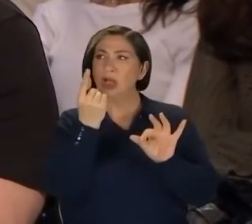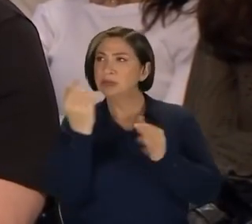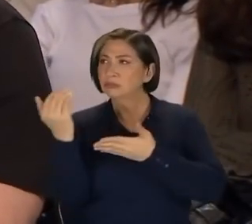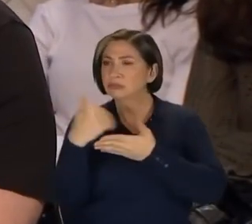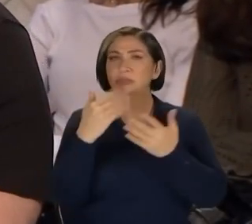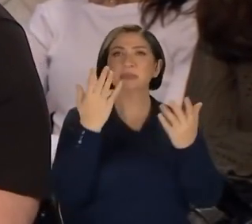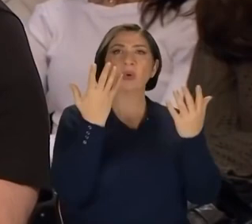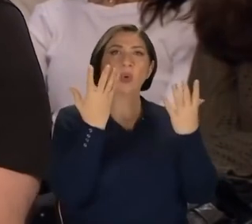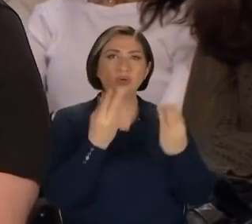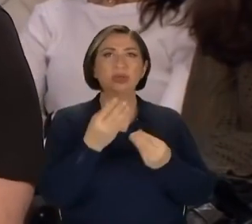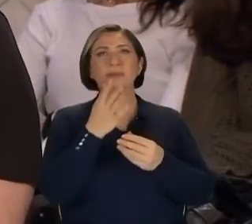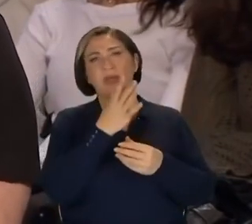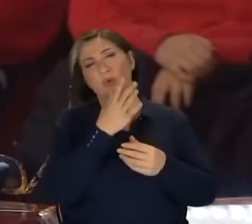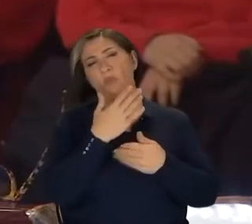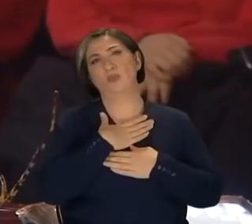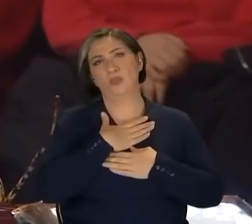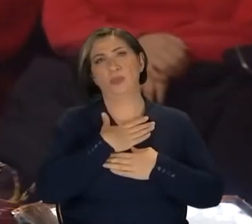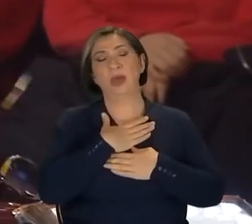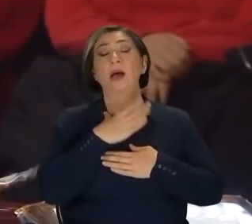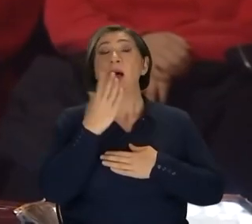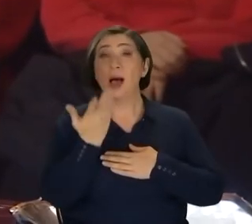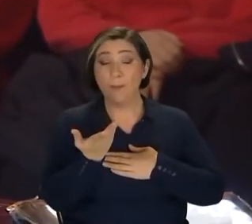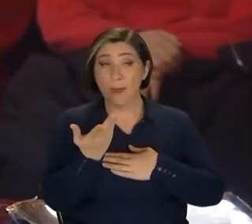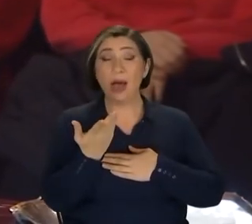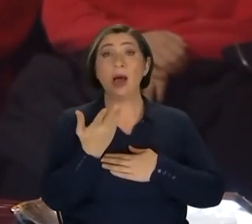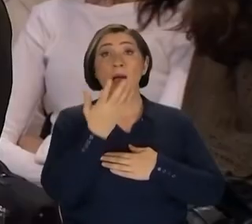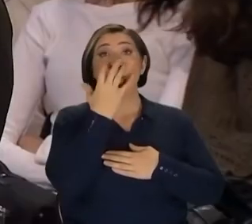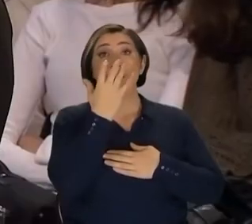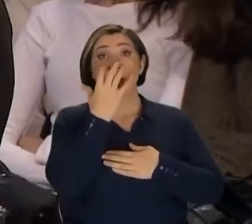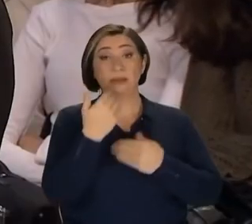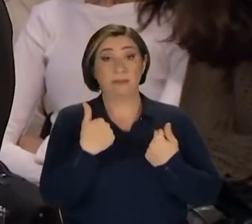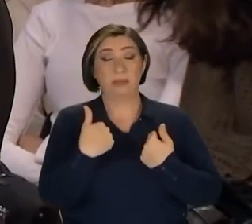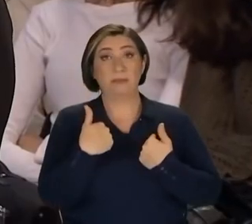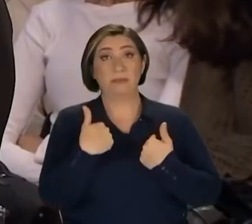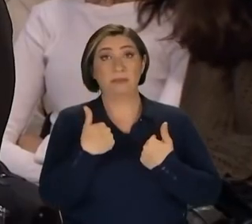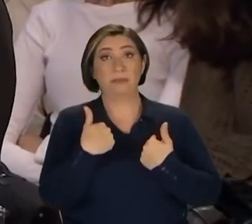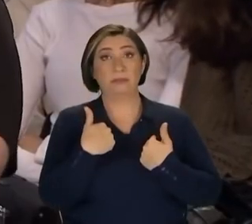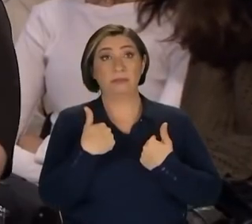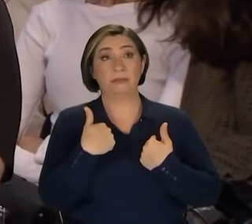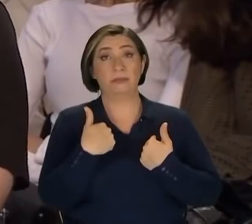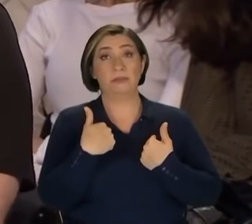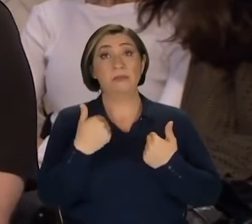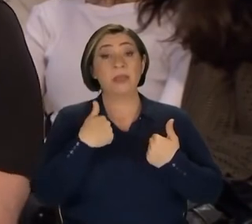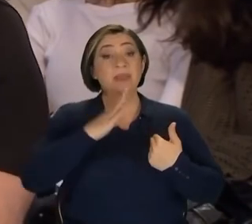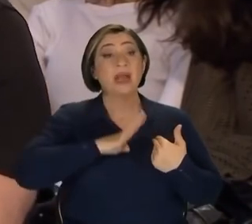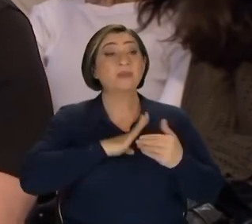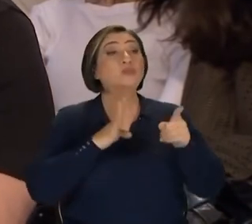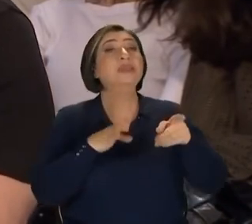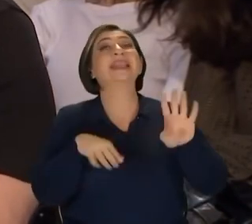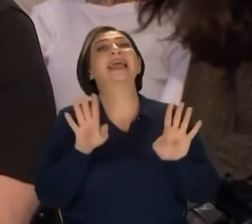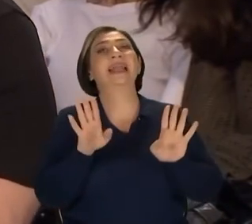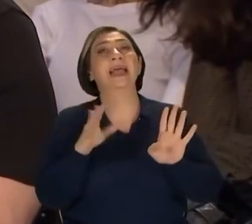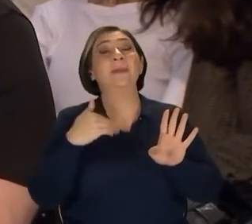geleceğini farkında birazcık olsun öngören. Ama yani beklentim benim daha doğrusu derdim bu değil.